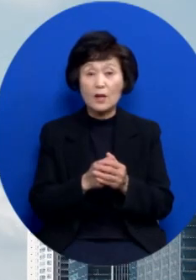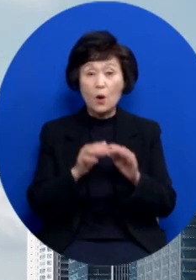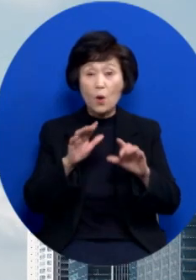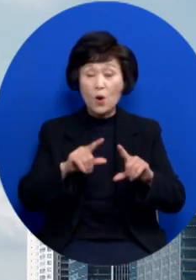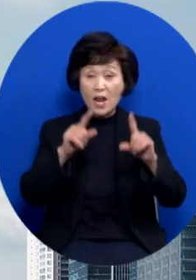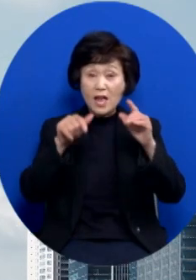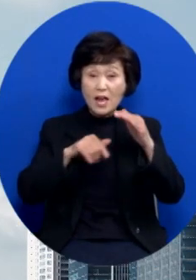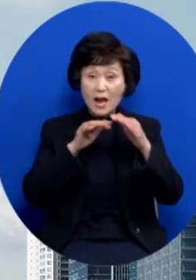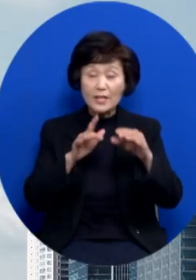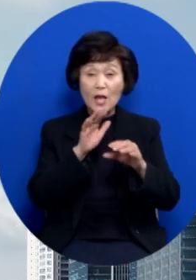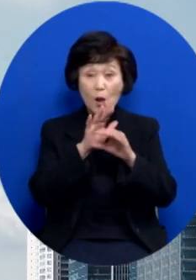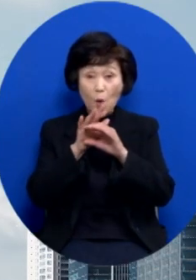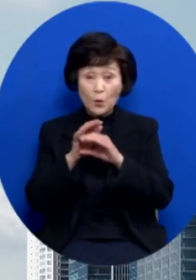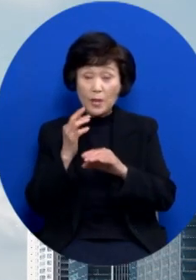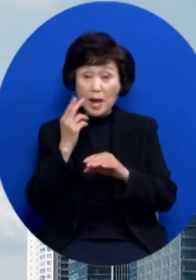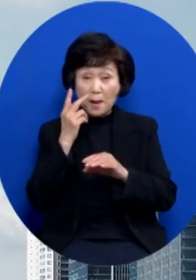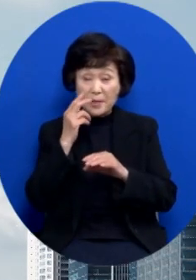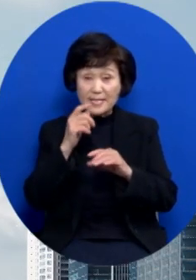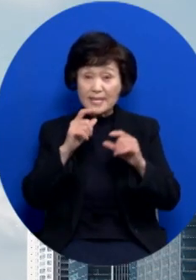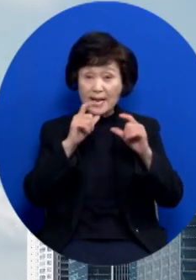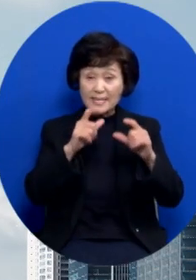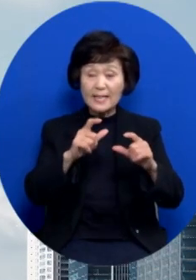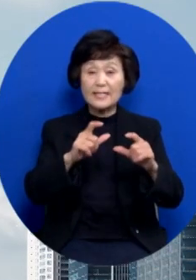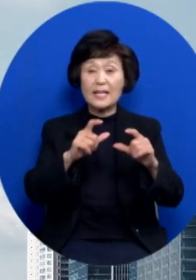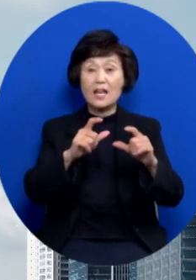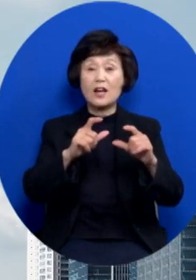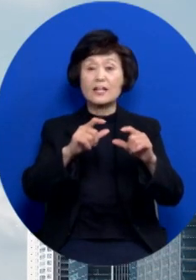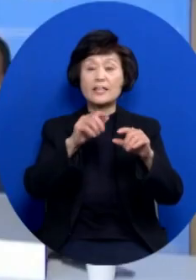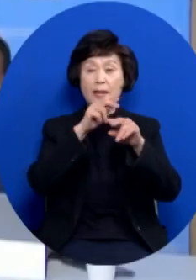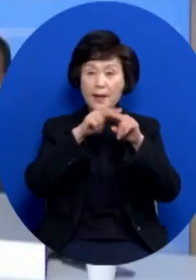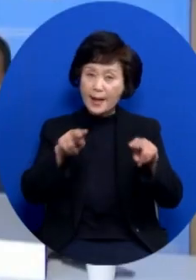올해 안에 코로나 비상사태 선언이 해제될 것으로 보입니다.